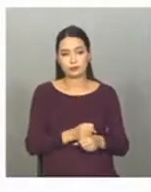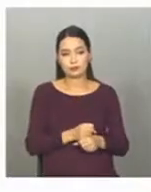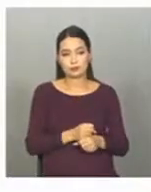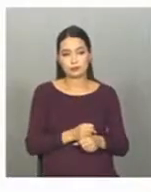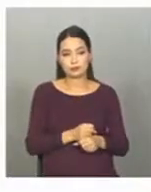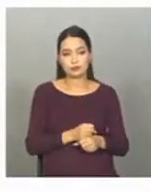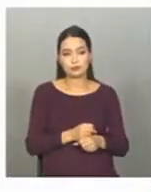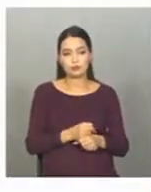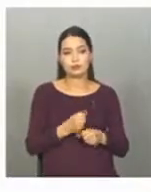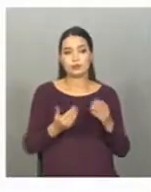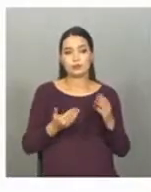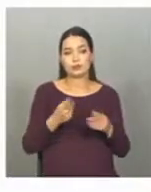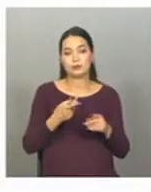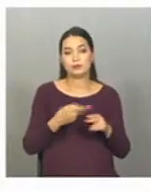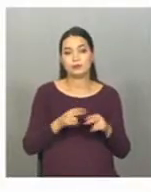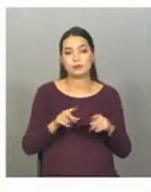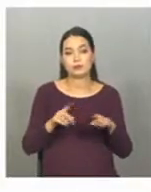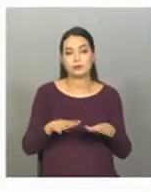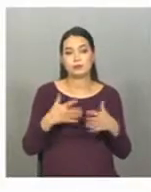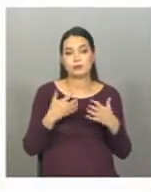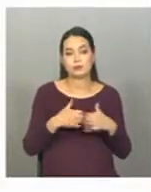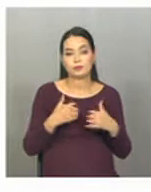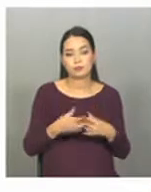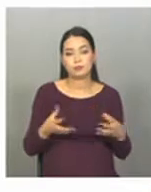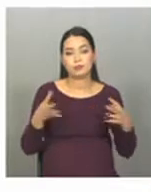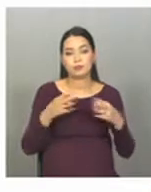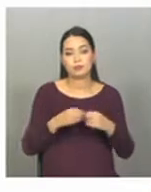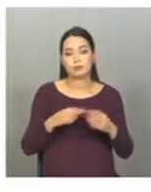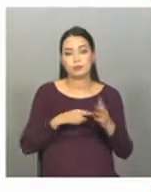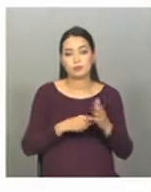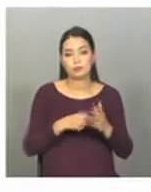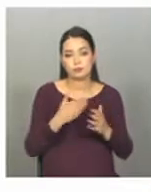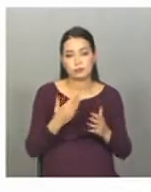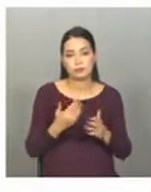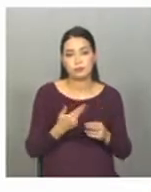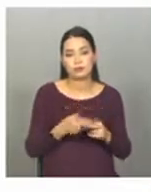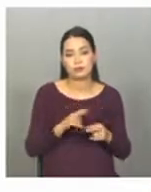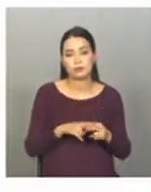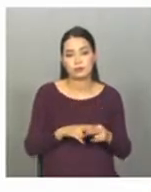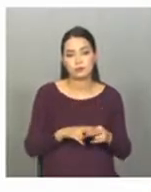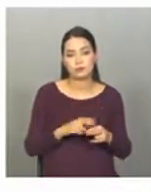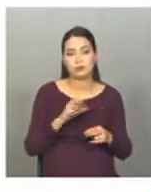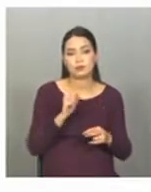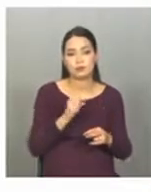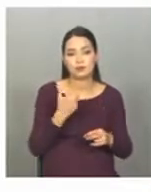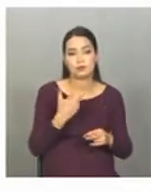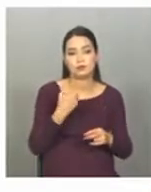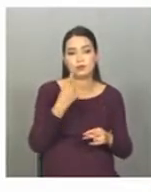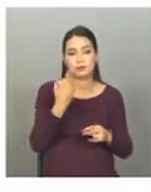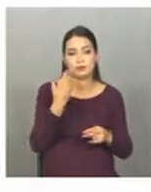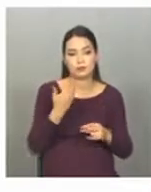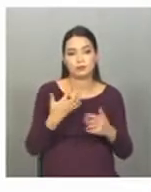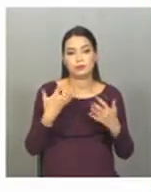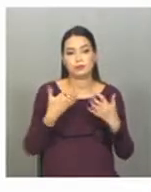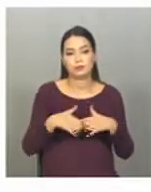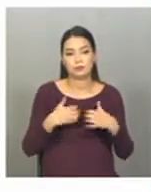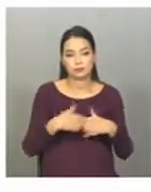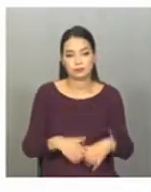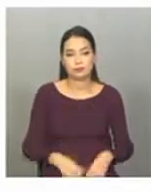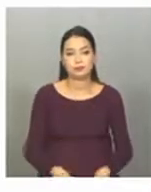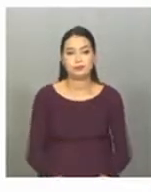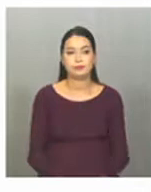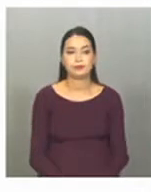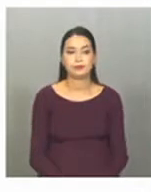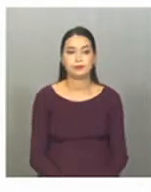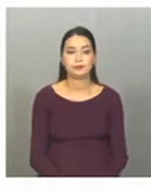екі өрнектен ортақ көбейткіш а-ның 3-тен 1 дәрісі қосылған 1-ді жақшаның сыртына шығарамыз. Сол